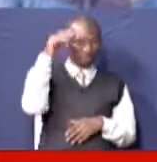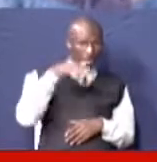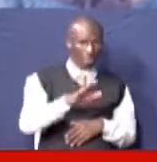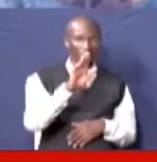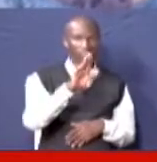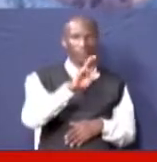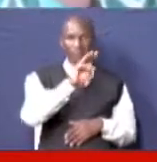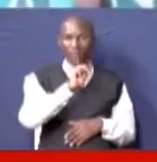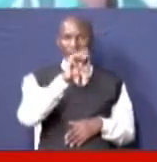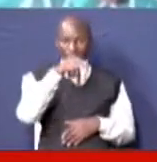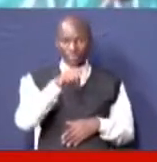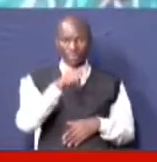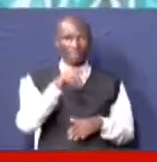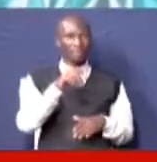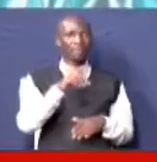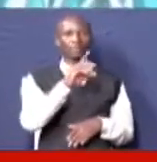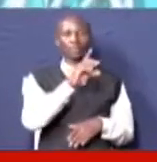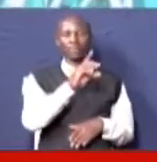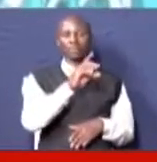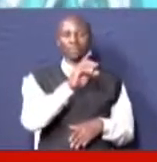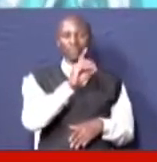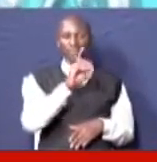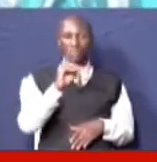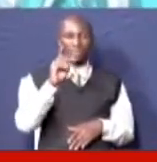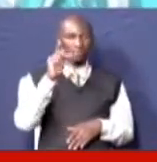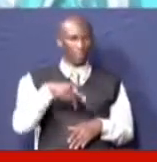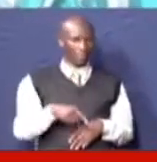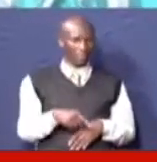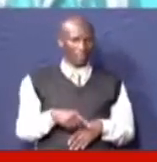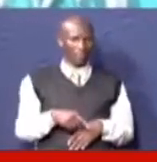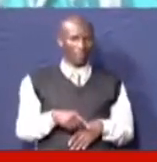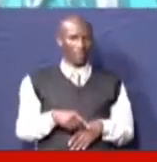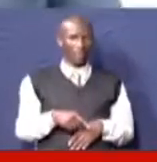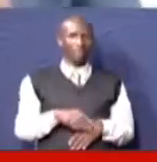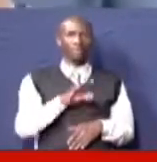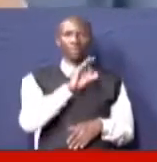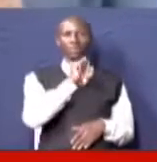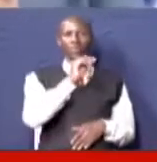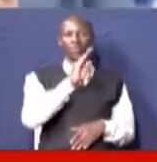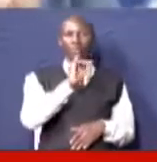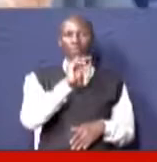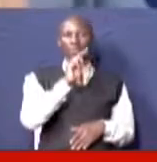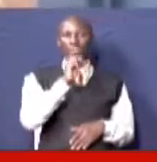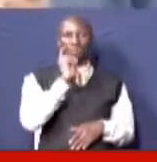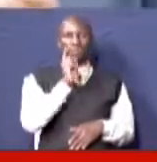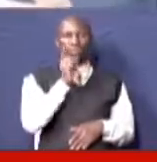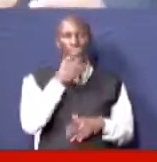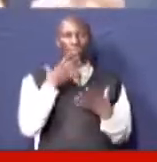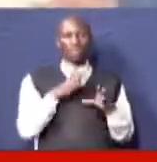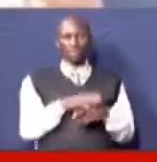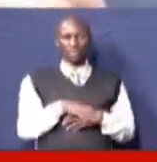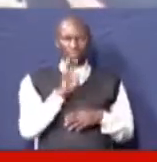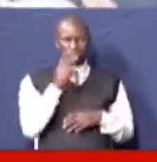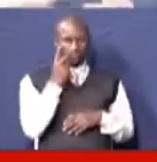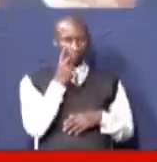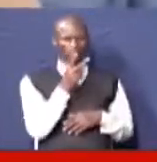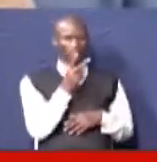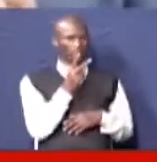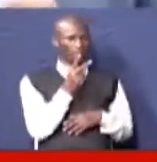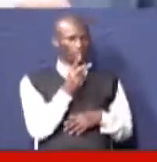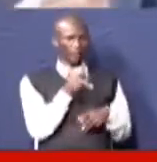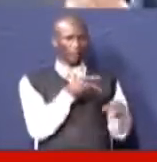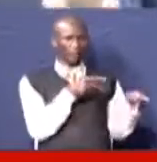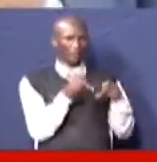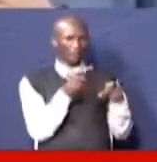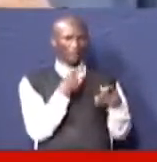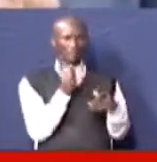mwene kivila wa chama cha DDP kana Grand Dream Development Party Fabian Chule ni wa Makanya NND maikatatu kusisa siamasia Ateti